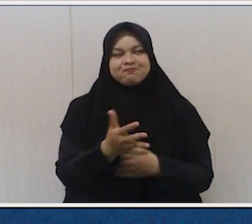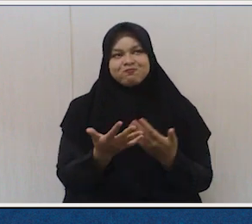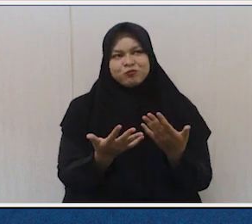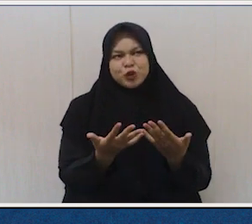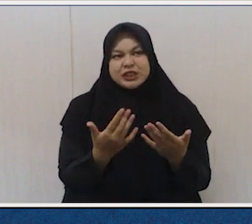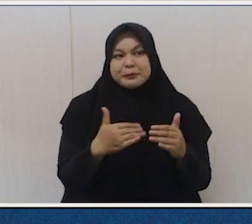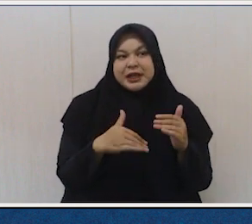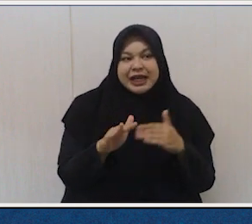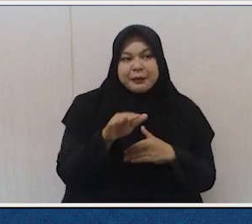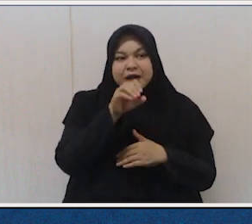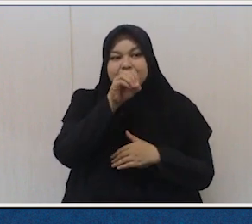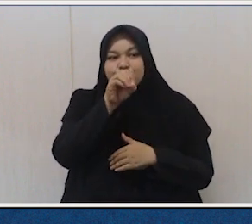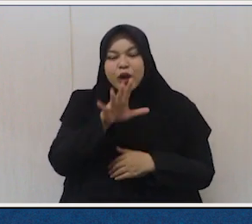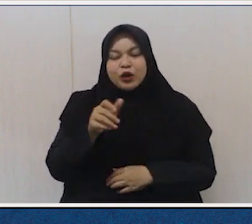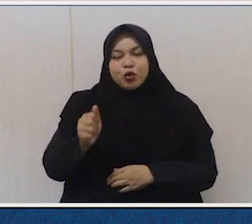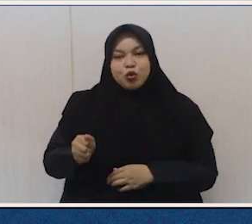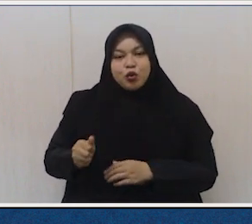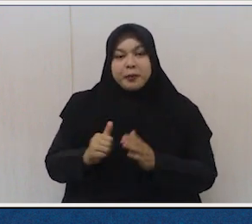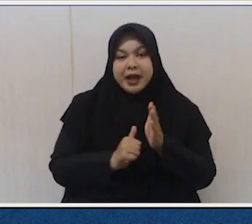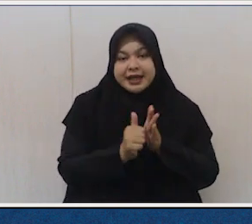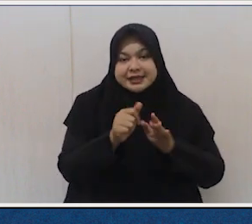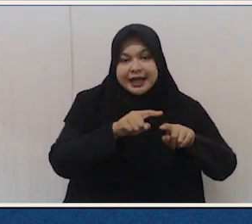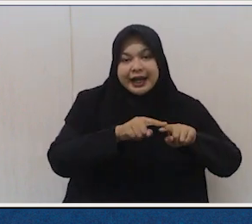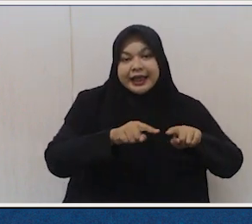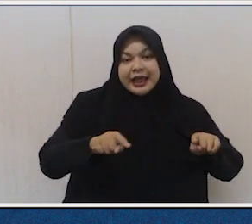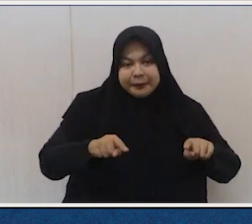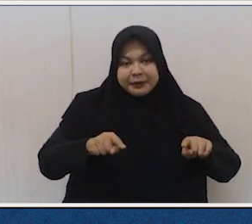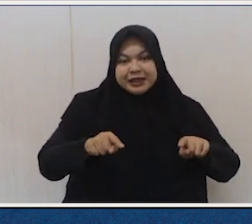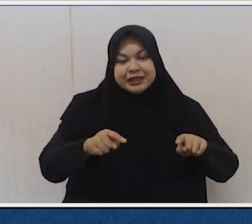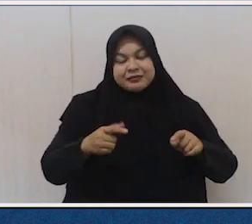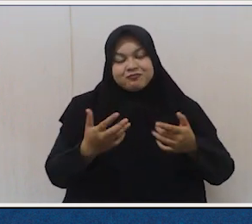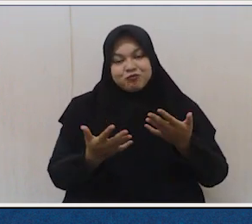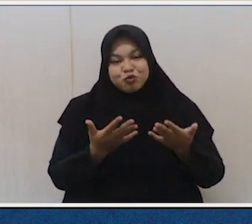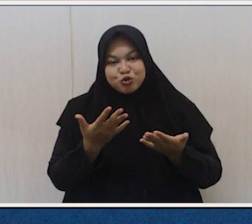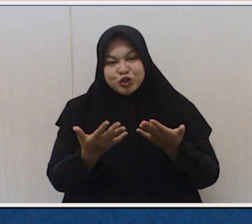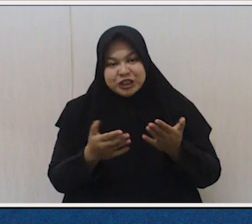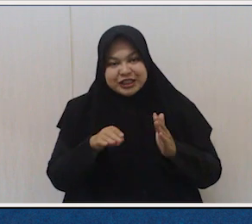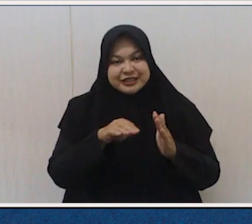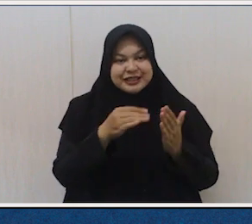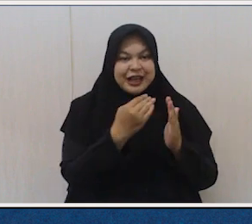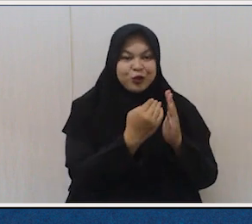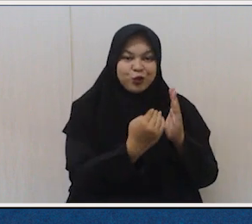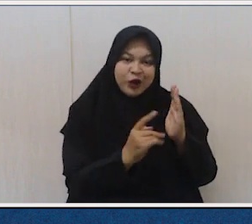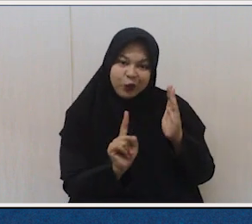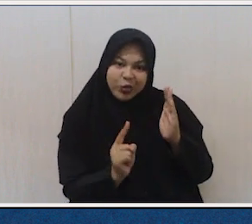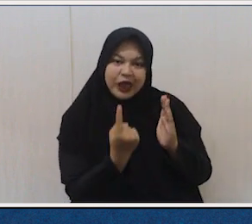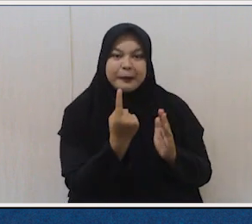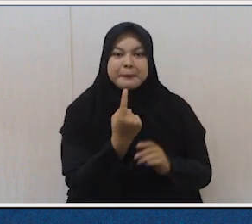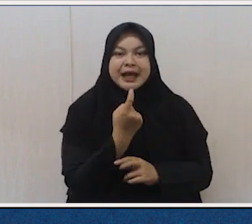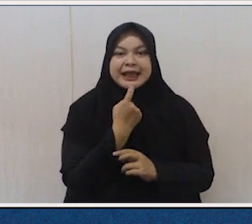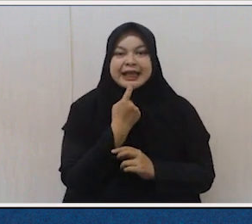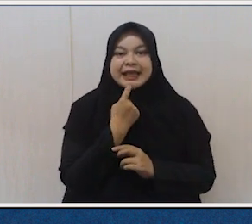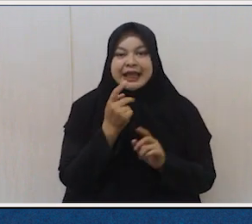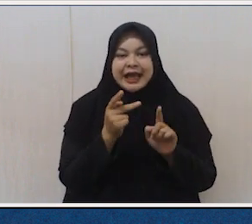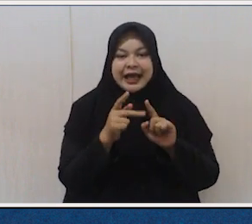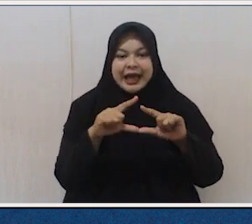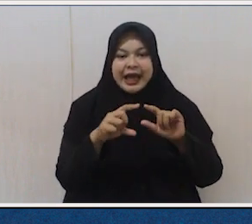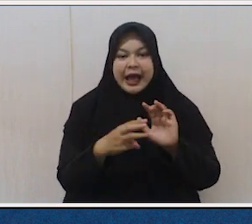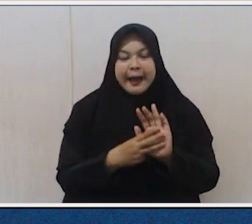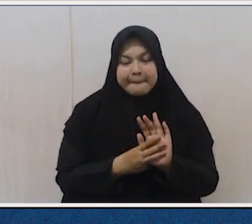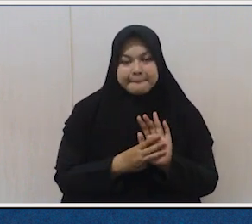mungkin menyebutkan hukum acara tetapi setidaknya prinsip-prinsip utama tentang HAM dan